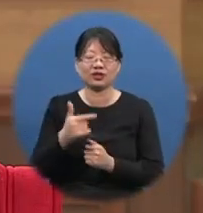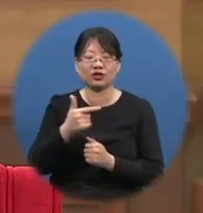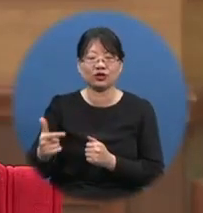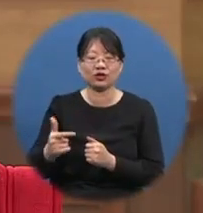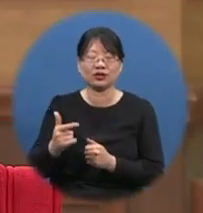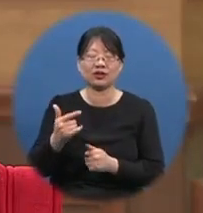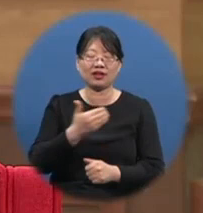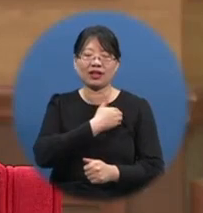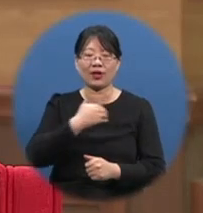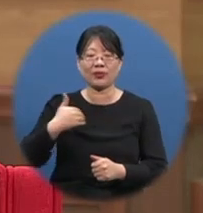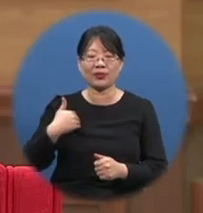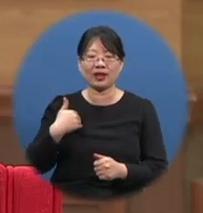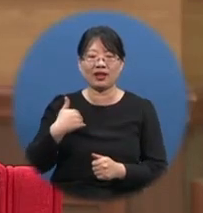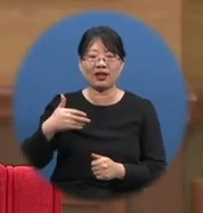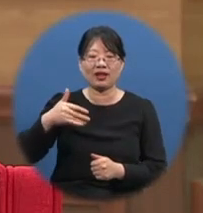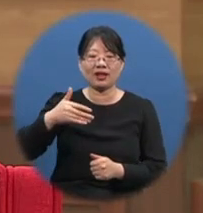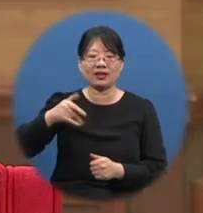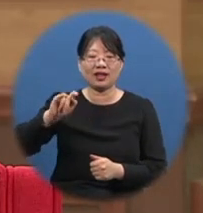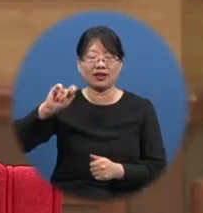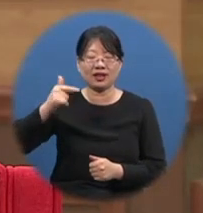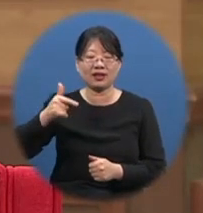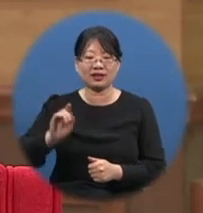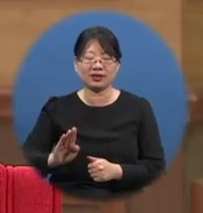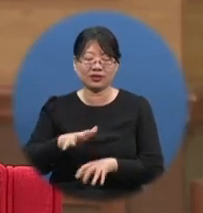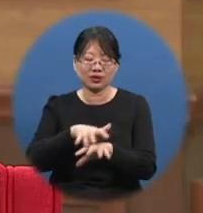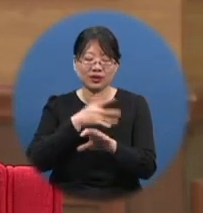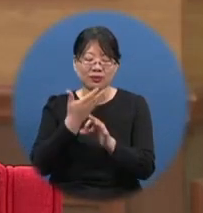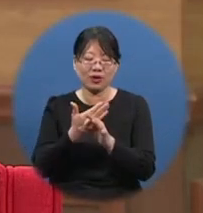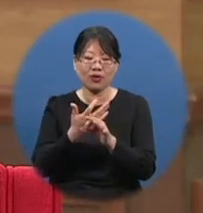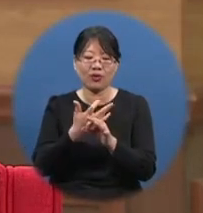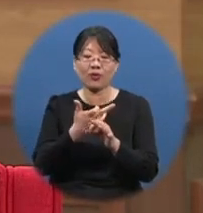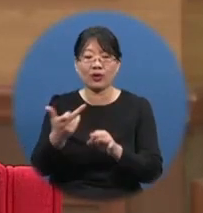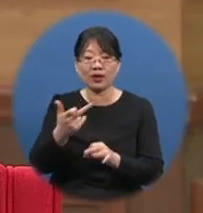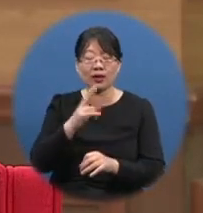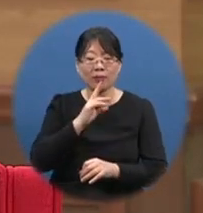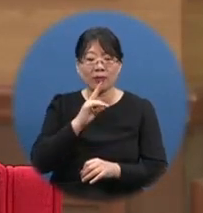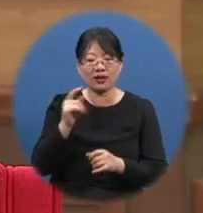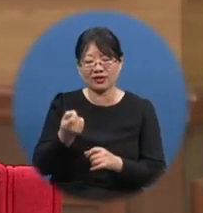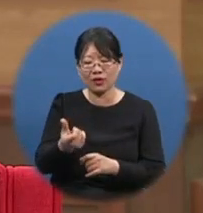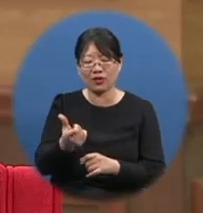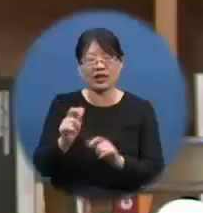굉장히 과감하게 차관급 조직이면 조직도 아주 크네요. 적지는 않습니다. 그렇죠.